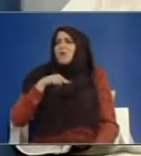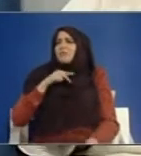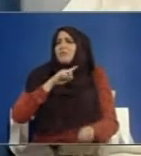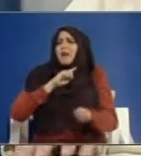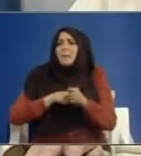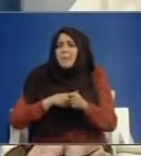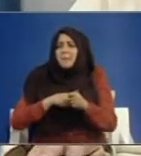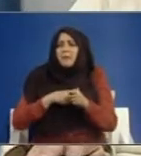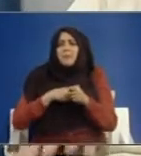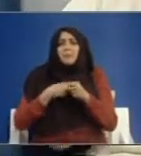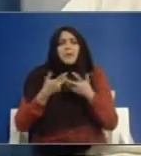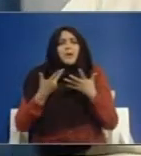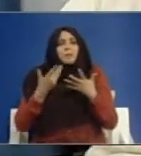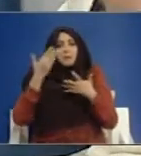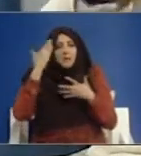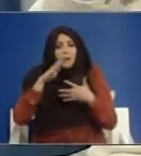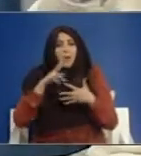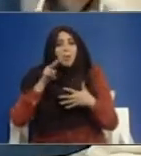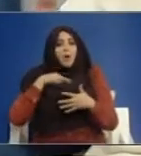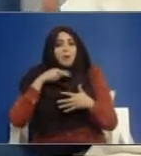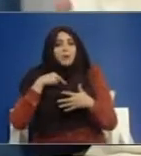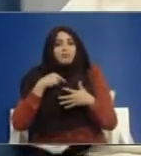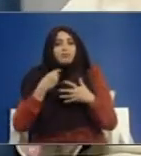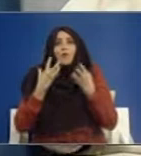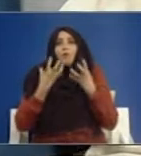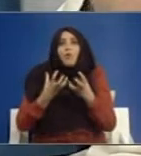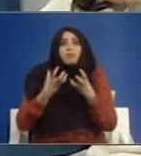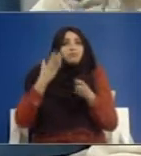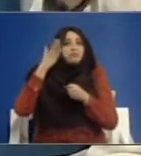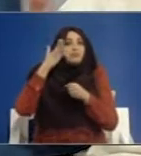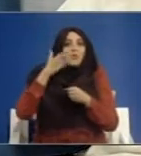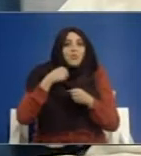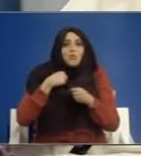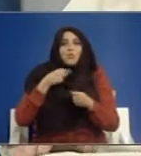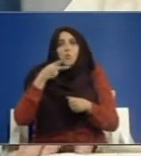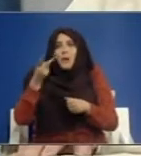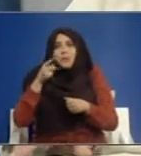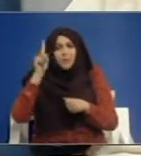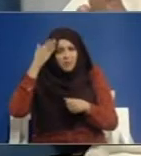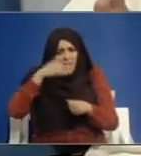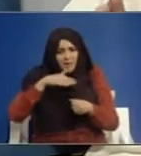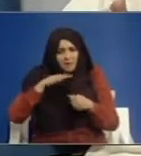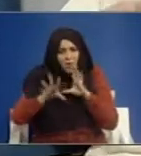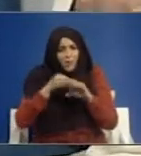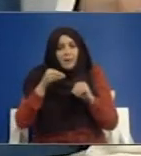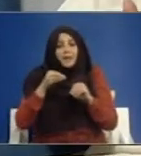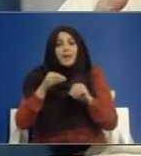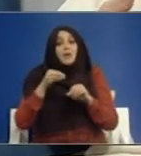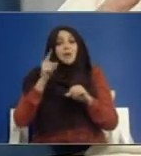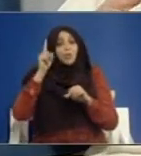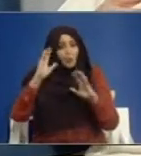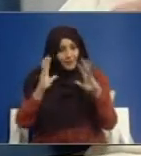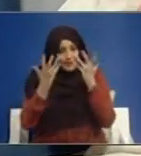بقدراتنا وأعلم بطموحاتنا وأعلم بآمالنا، فهو